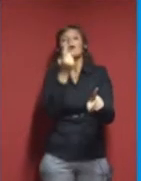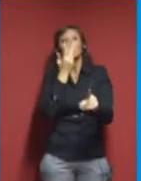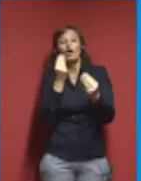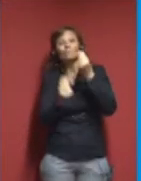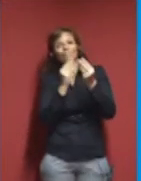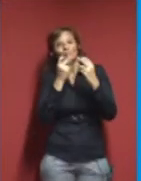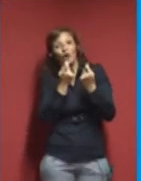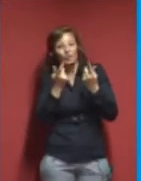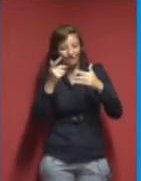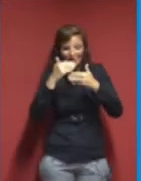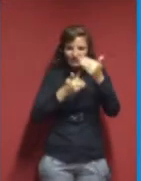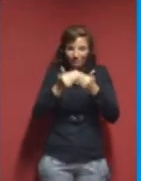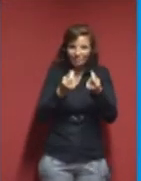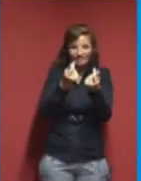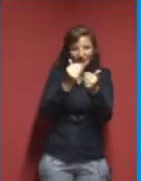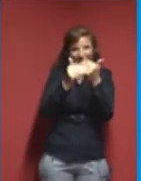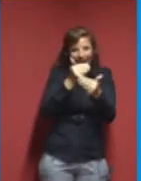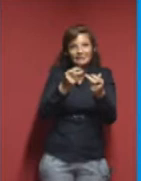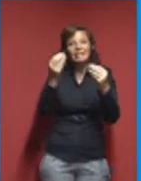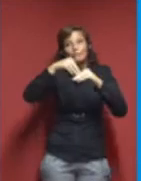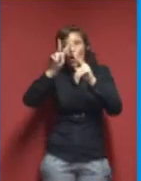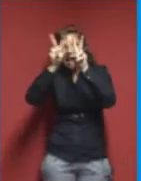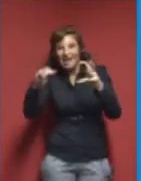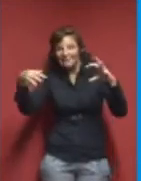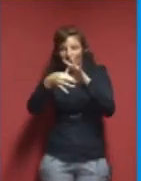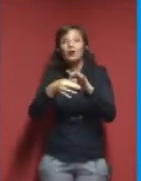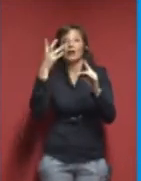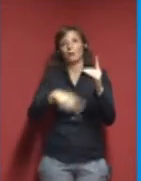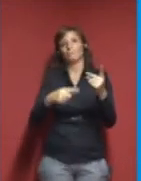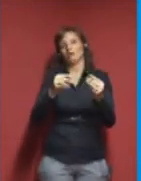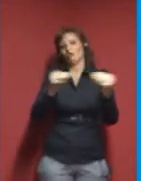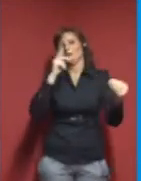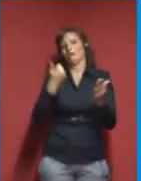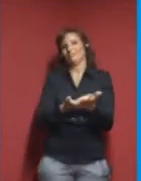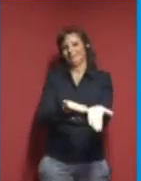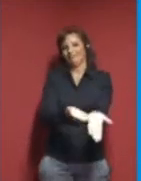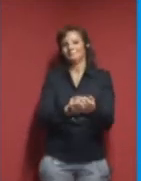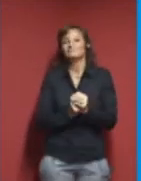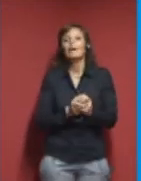tessili, i materiali tessili e l'elettronica, ecco, questo è uno strumento. Allora, questo è un modo